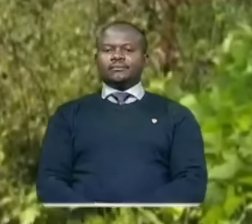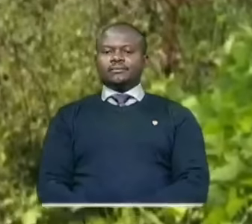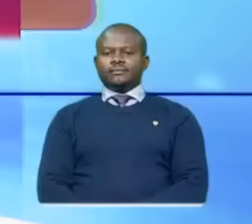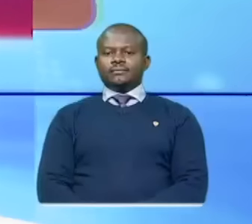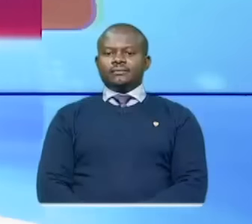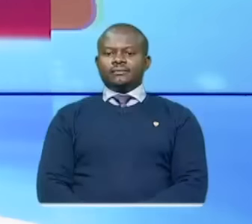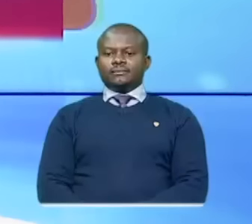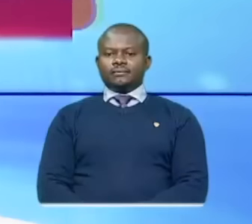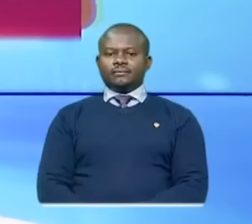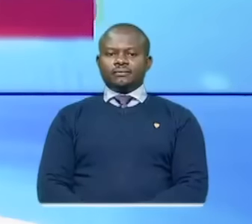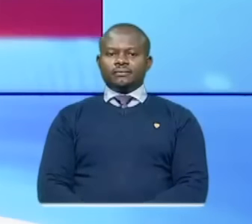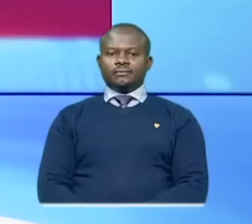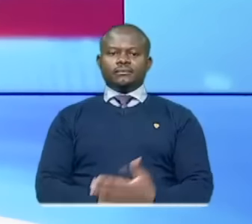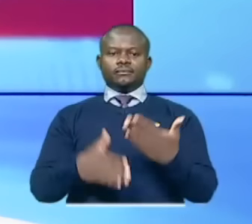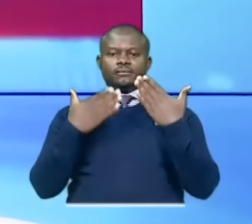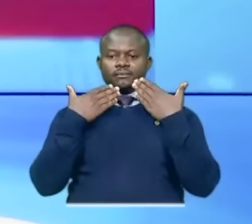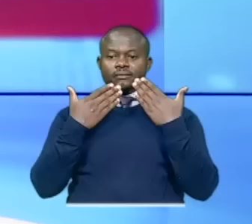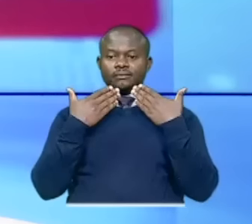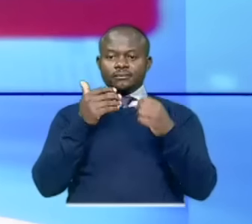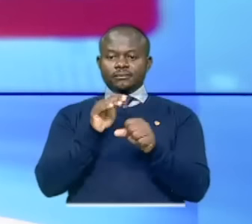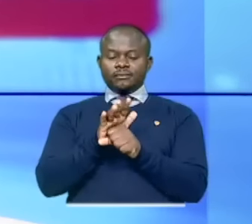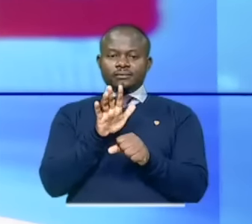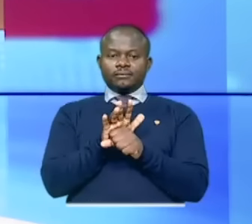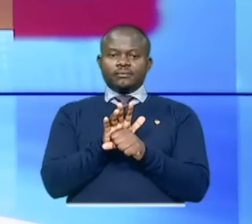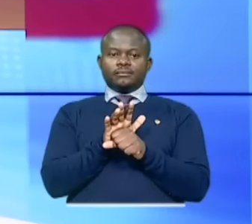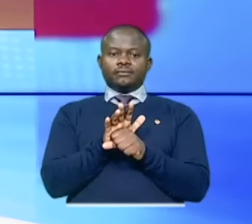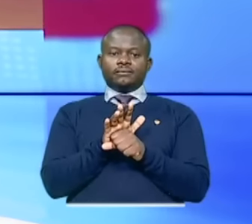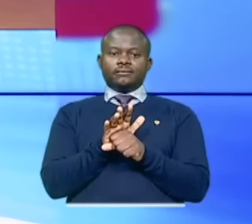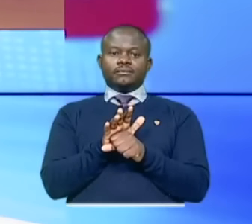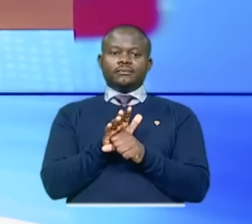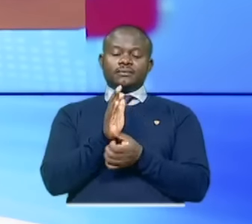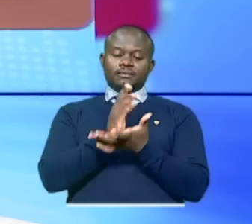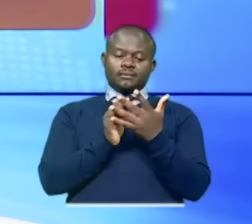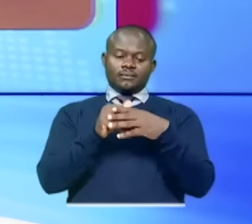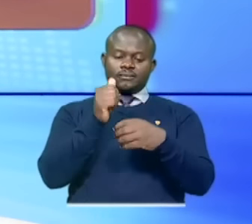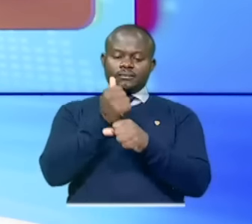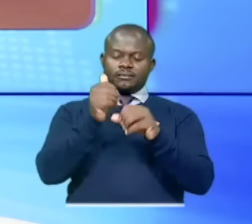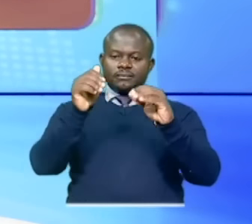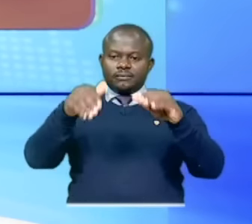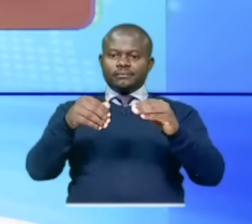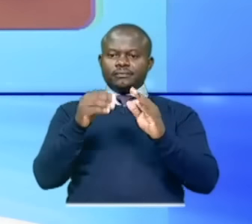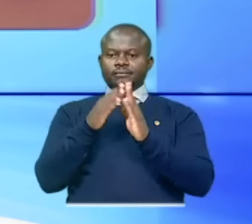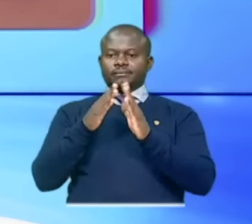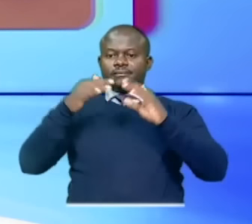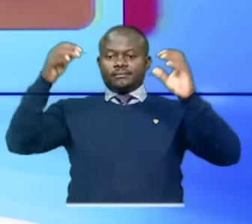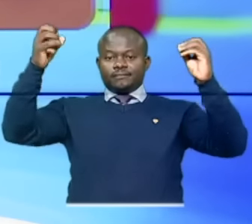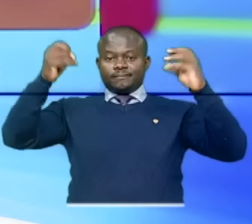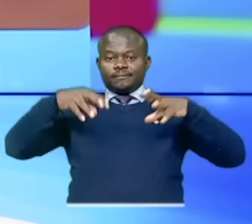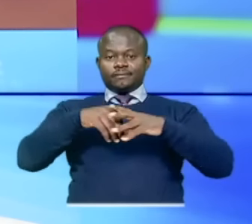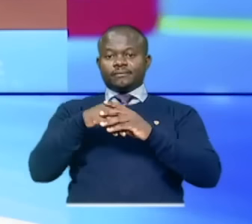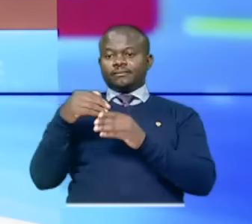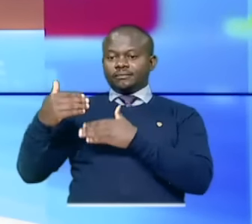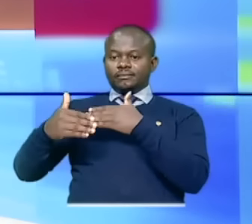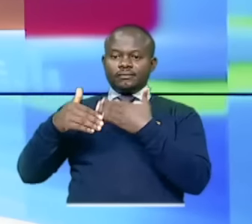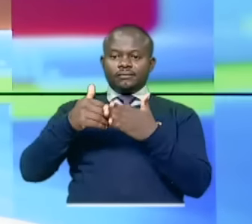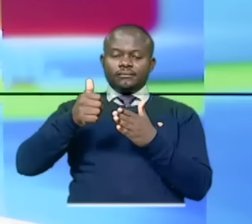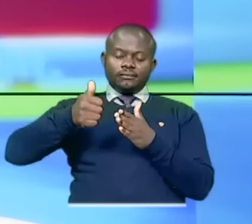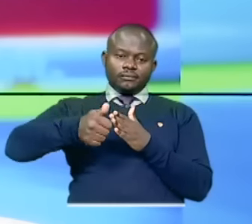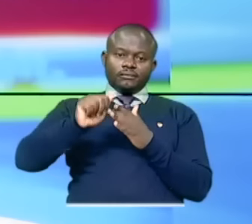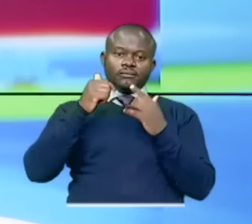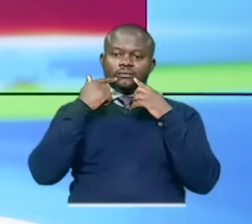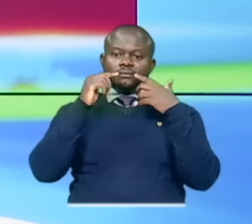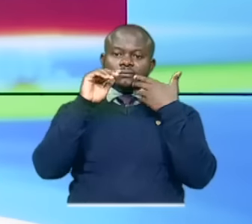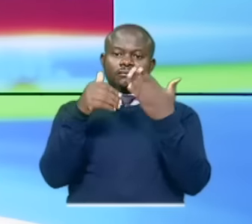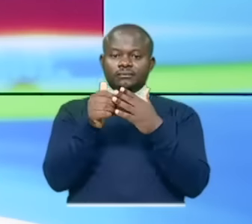Nyaruguru Urakoze cyane Adolphe bamwe mu bakora umwuga w'ubuhinzi hano mu mujyi wa Kigali ndetse no mu nkengero zaho bavuga ko